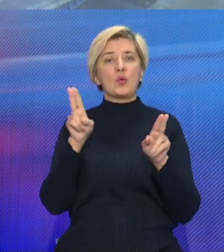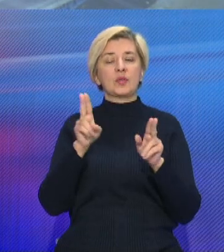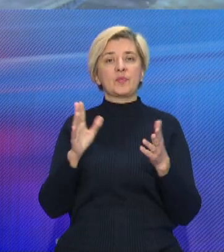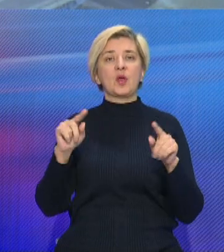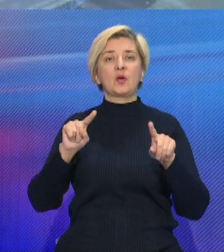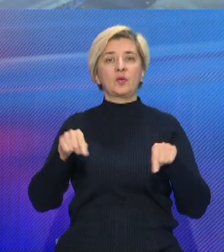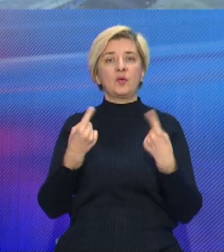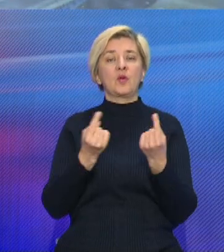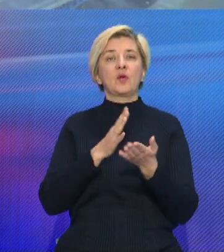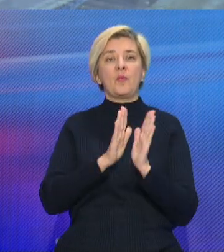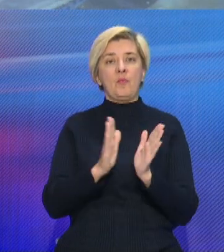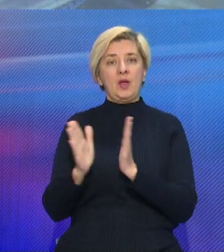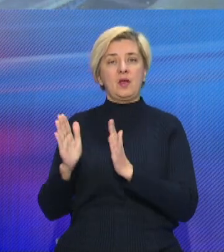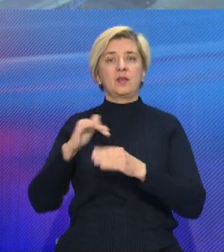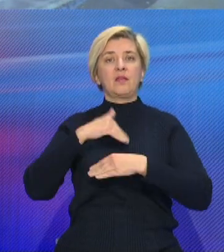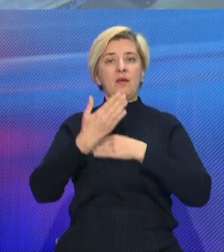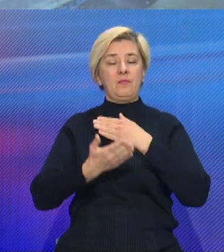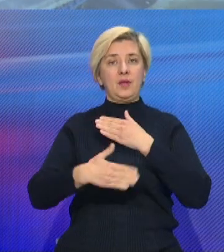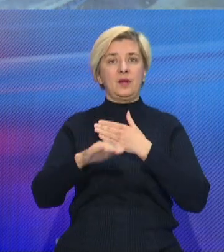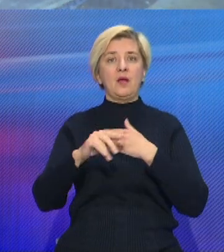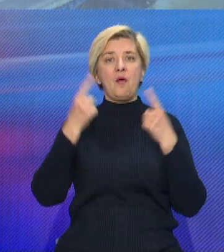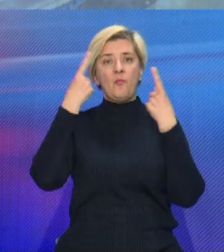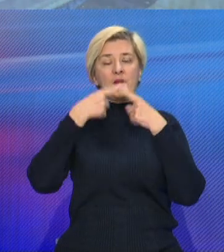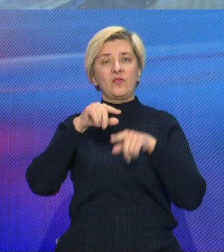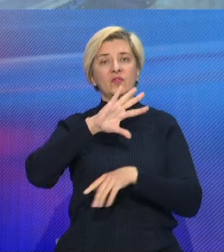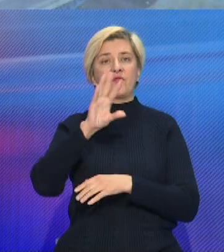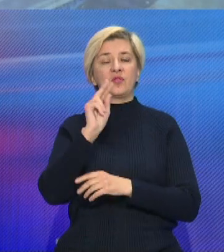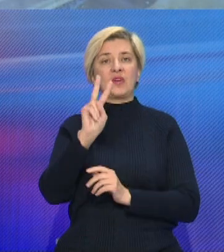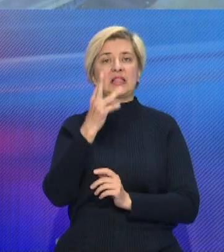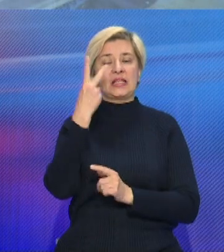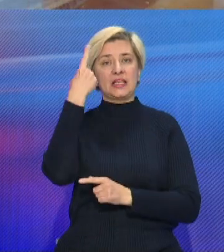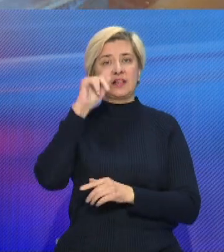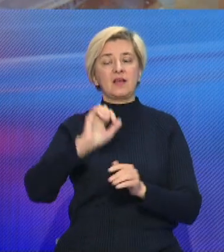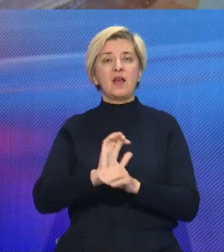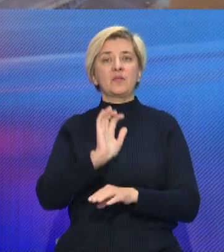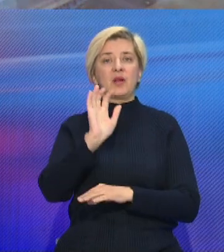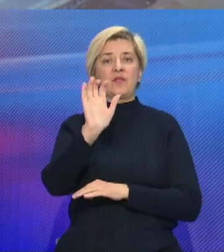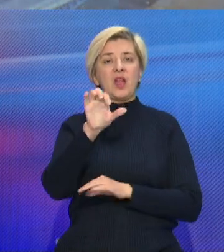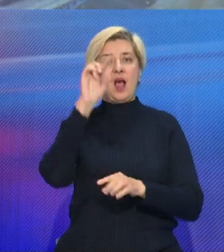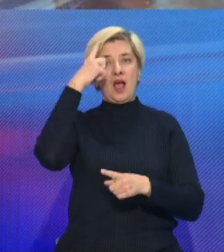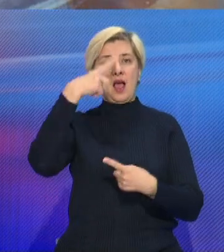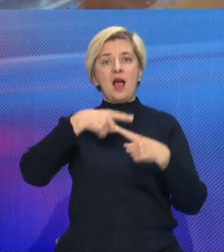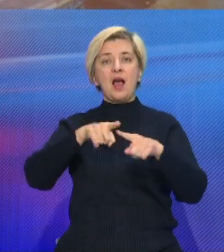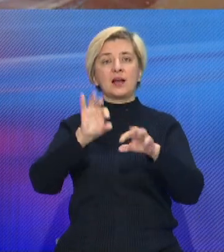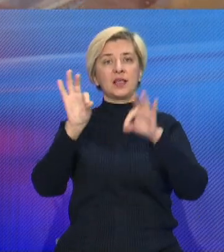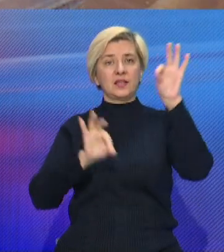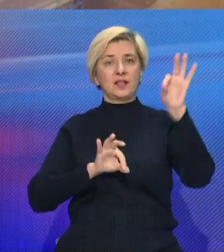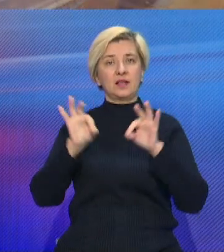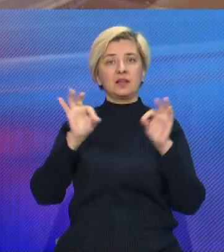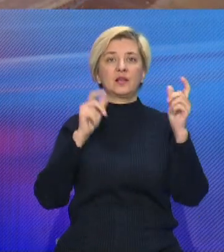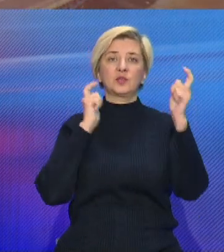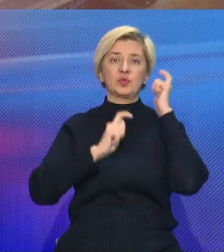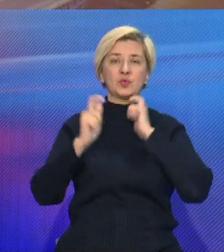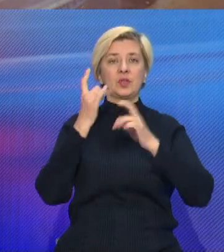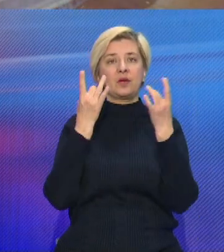добраўпарадкавання набярэжнай. Праекты ўсяго 23 ідэі даслалі ландшафтныя архітэктары і дызайнеры, студэнты і простыя